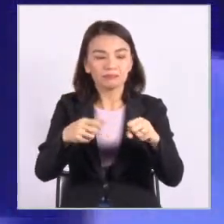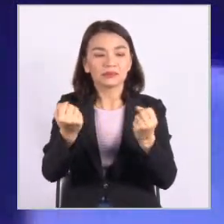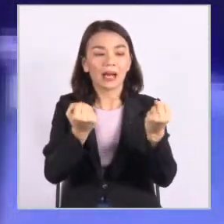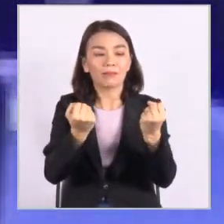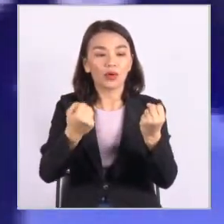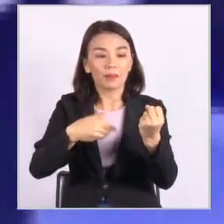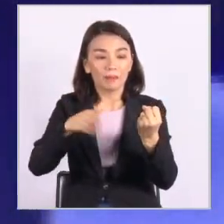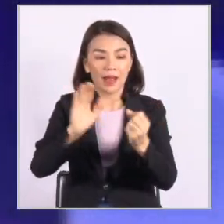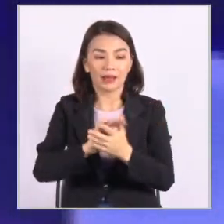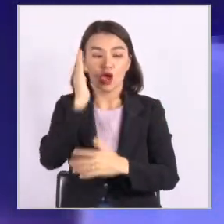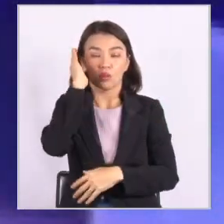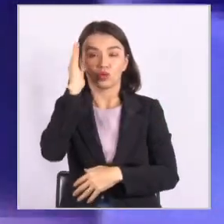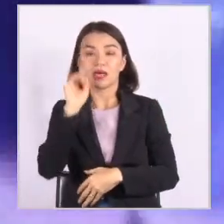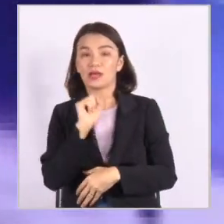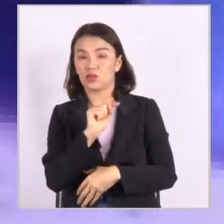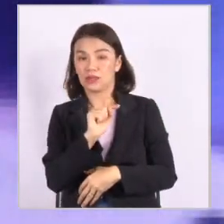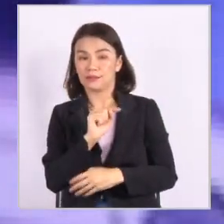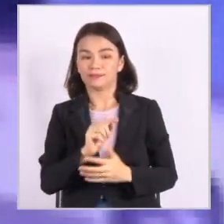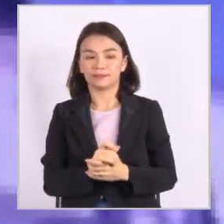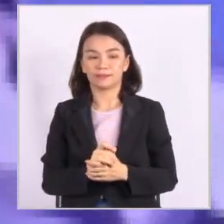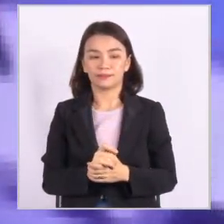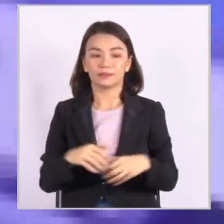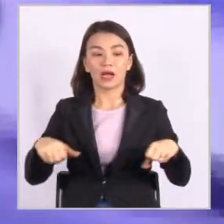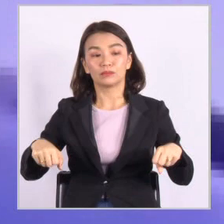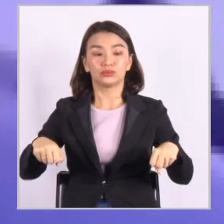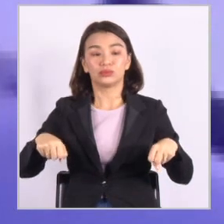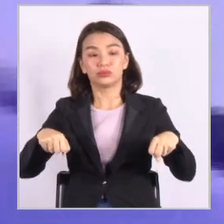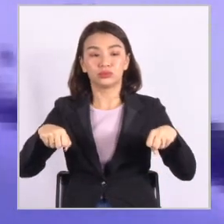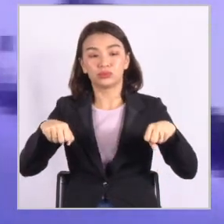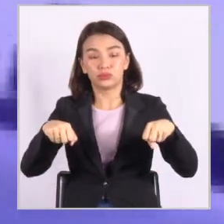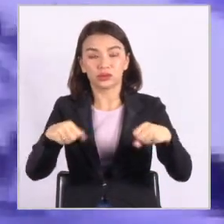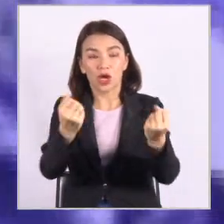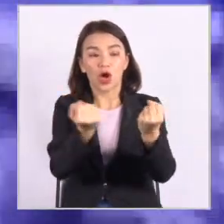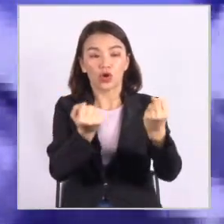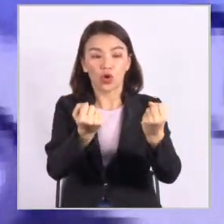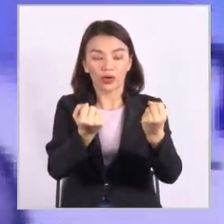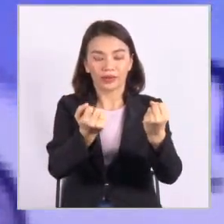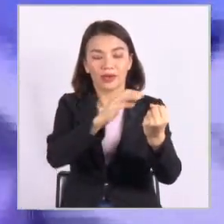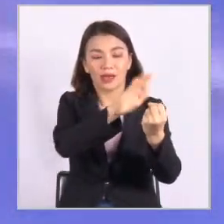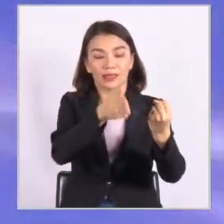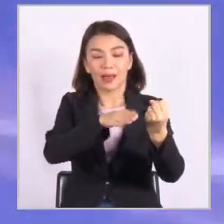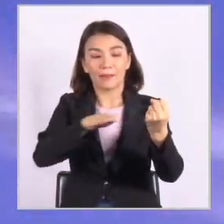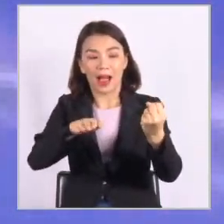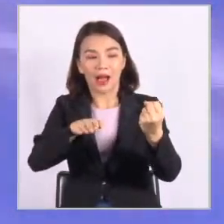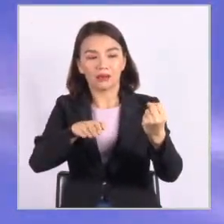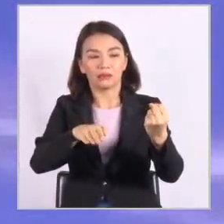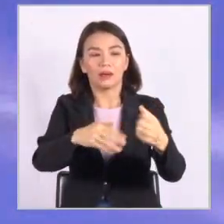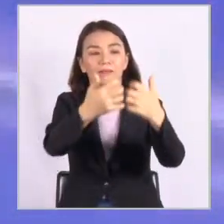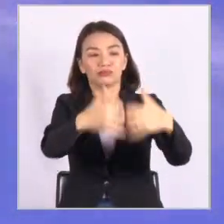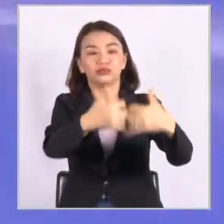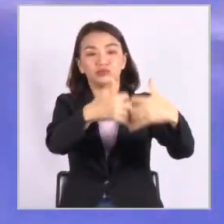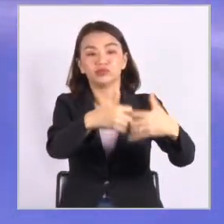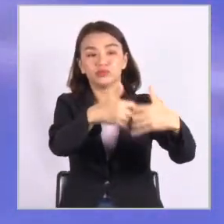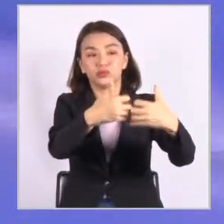นี่ล่ะค่ะนายคนนี้เนี่ยนะหอบของเดินผ่านรถกระบะที่จอดเอาไว้โดยไม่ได้ดับเครื่องจุดเกิดเหตุอยู่